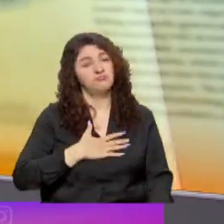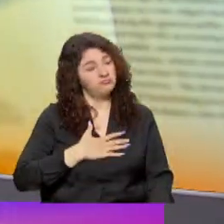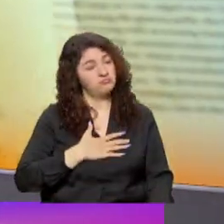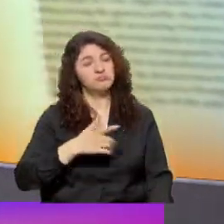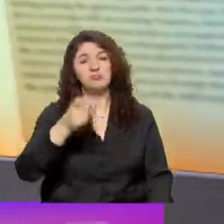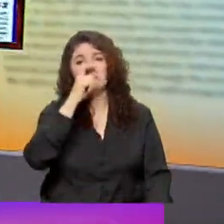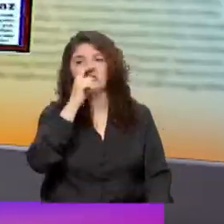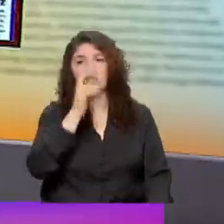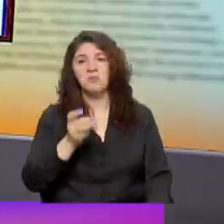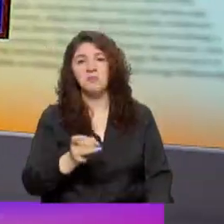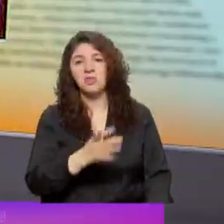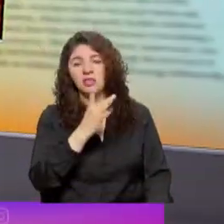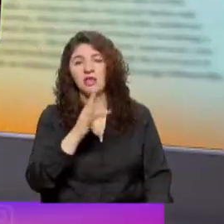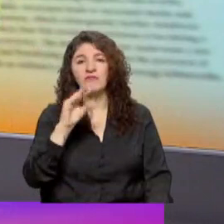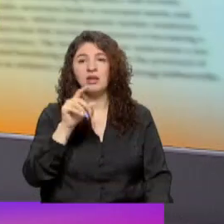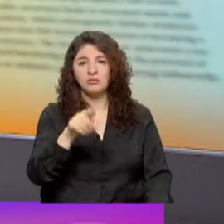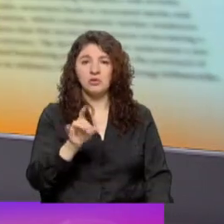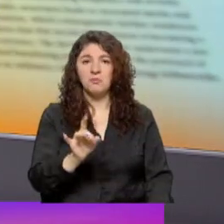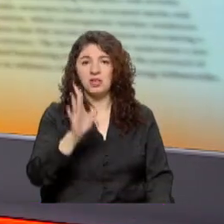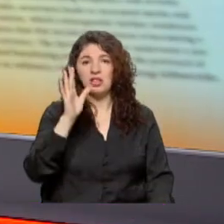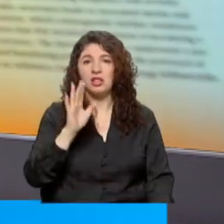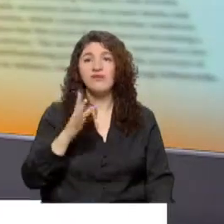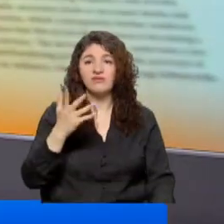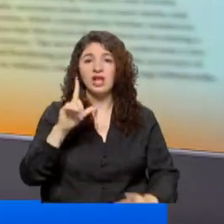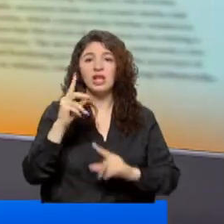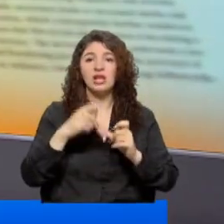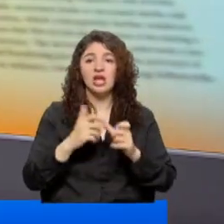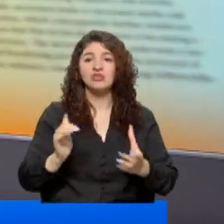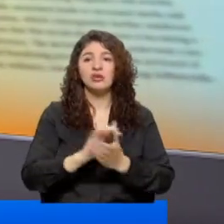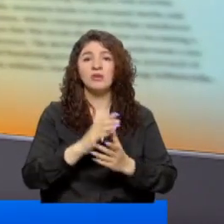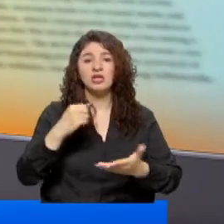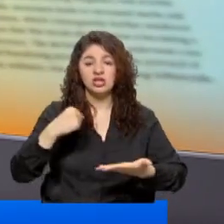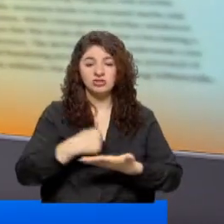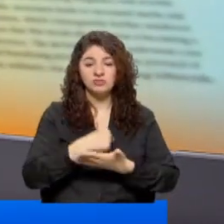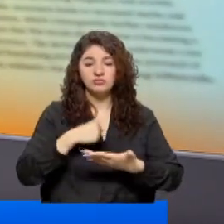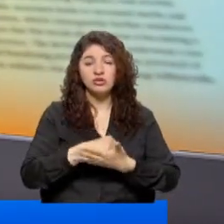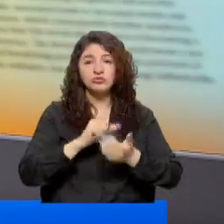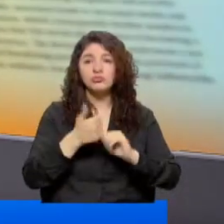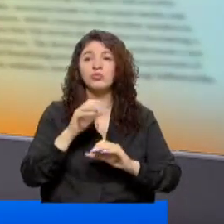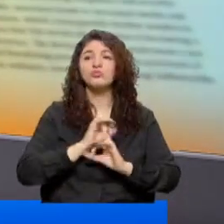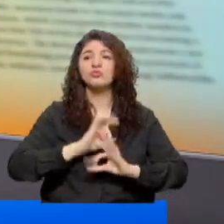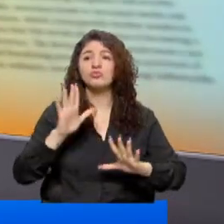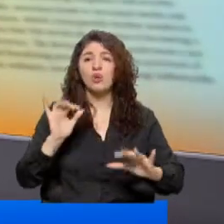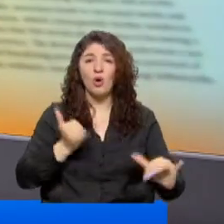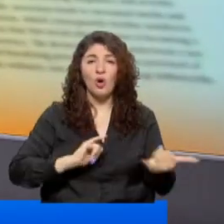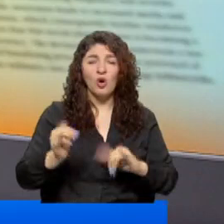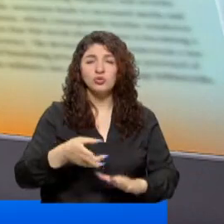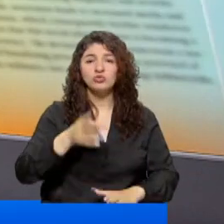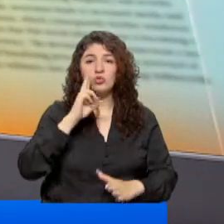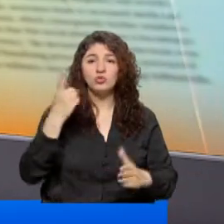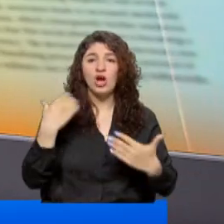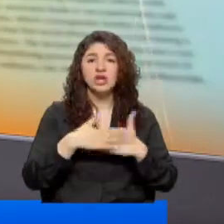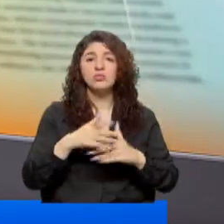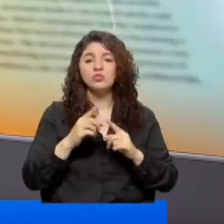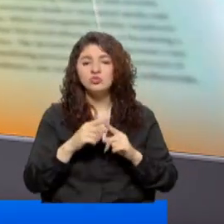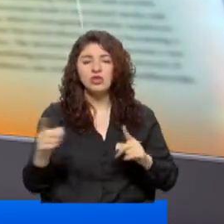Beşiktaş'ı elediler Fenerbahçeli dediler ve Ligi şampiyonu Trabzonspor'u bitiş firması sonunda dün akşam